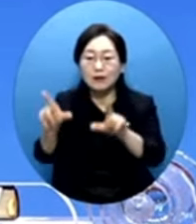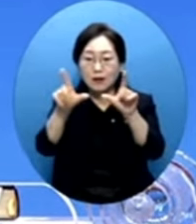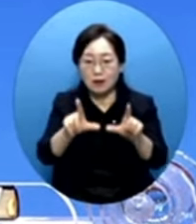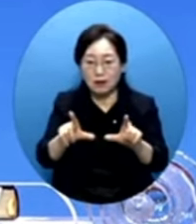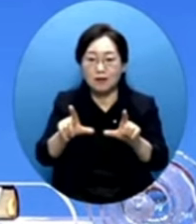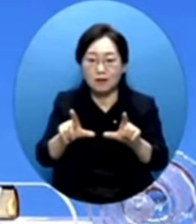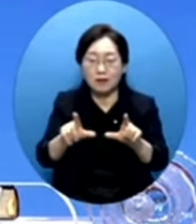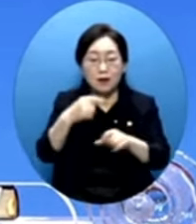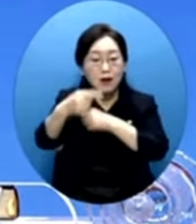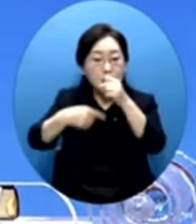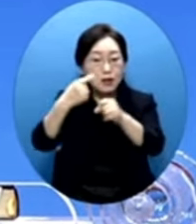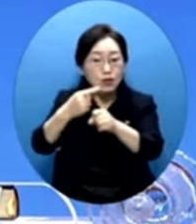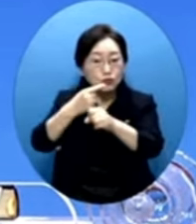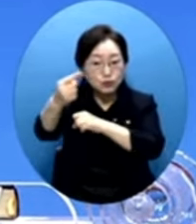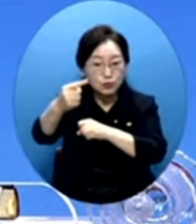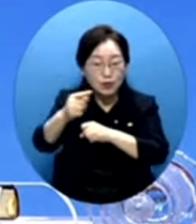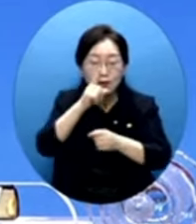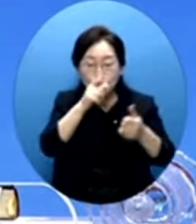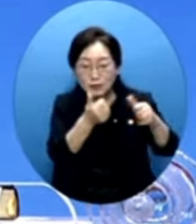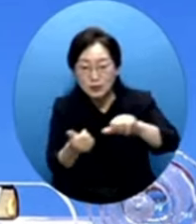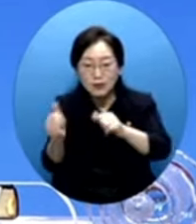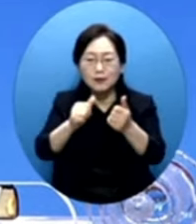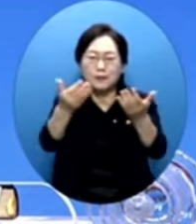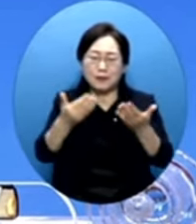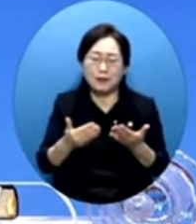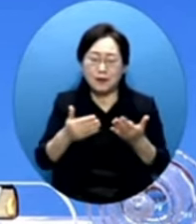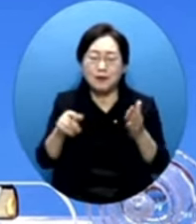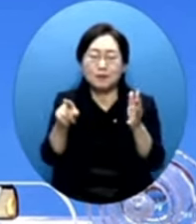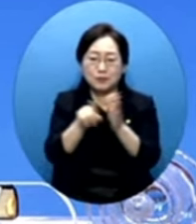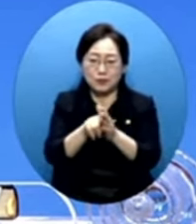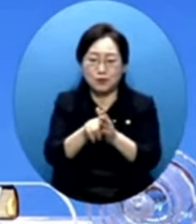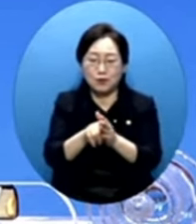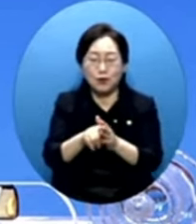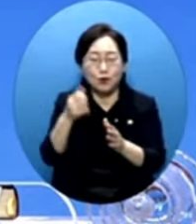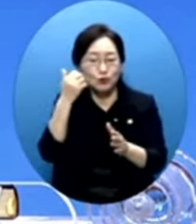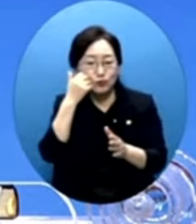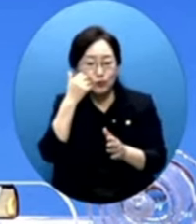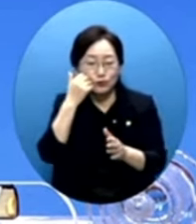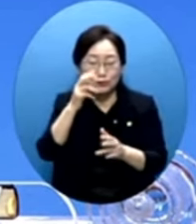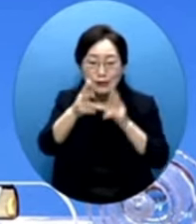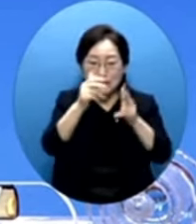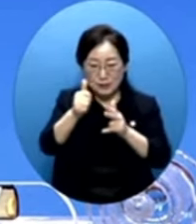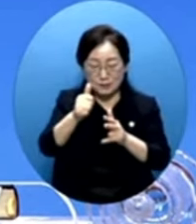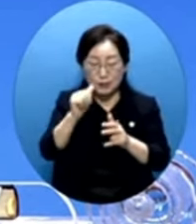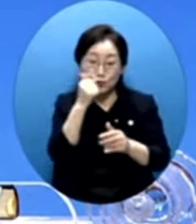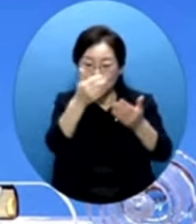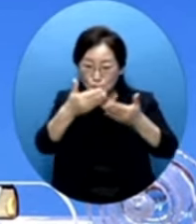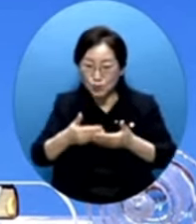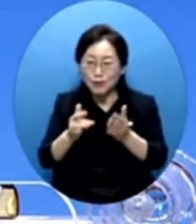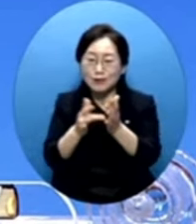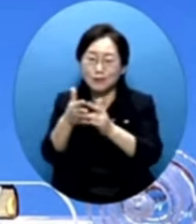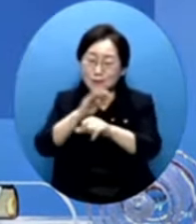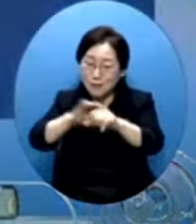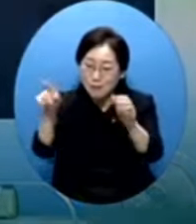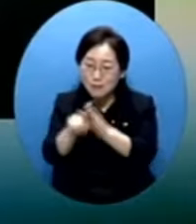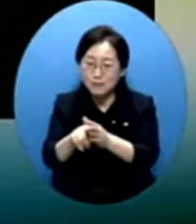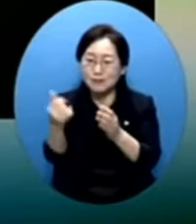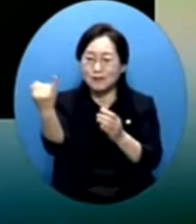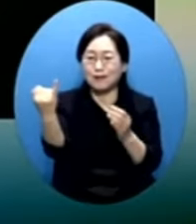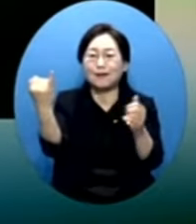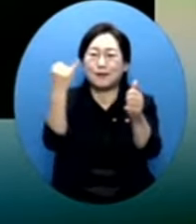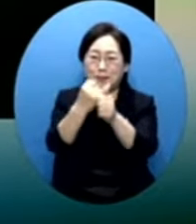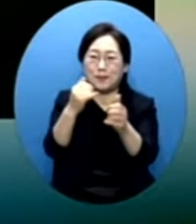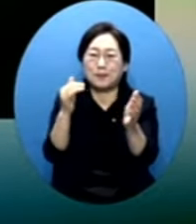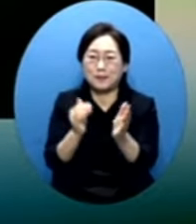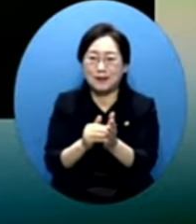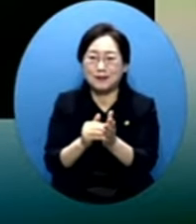1년 후에 그 세례를 받고 교인이 되고 거리 사장님의 소개로 예수 잘 믿는 여성을 만나서